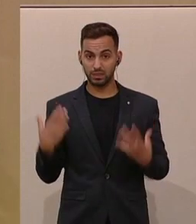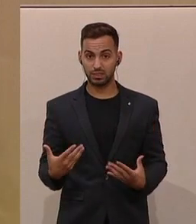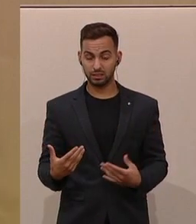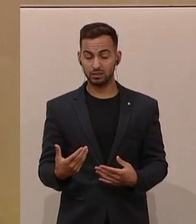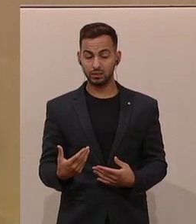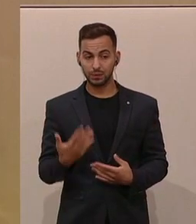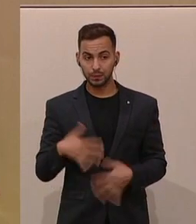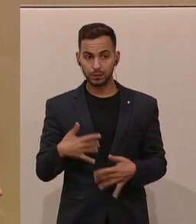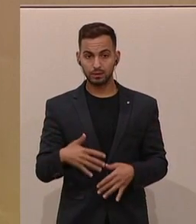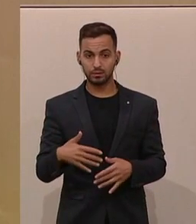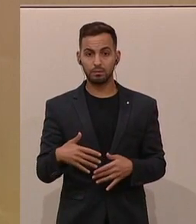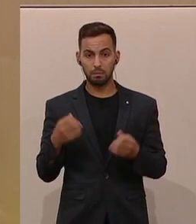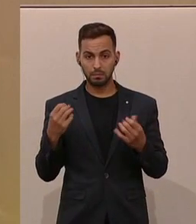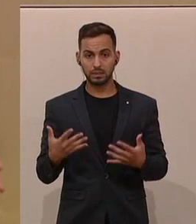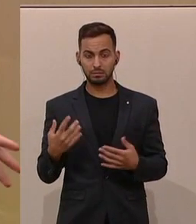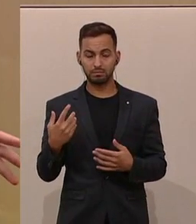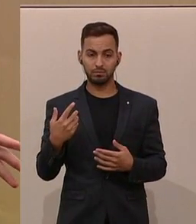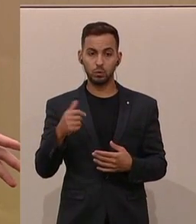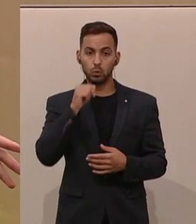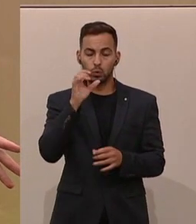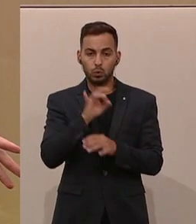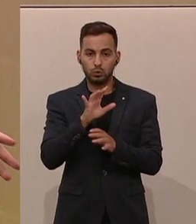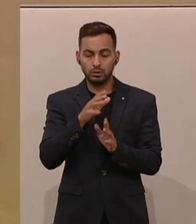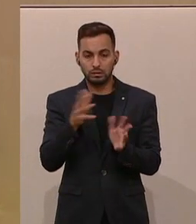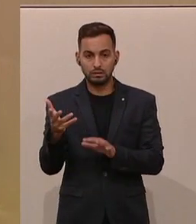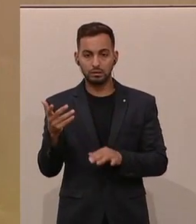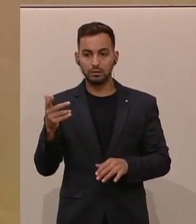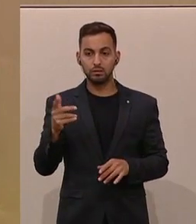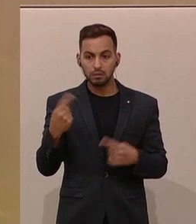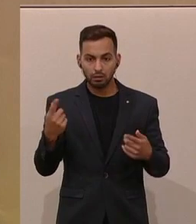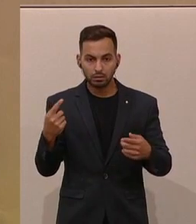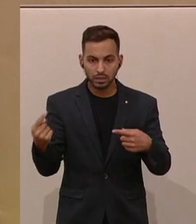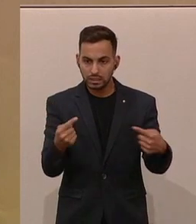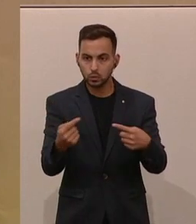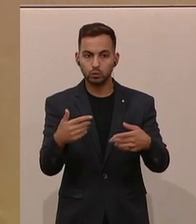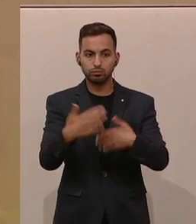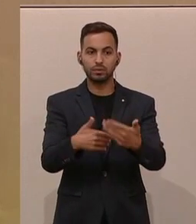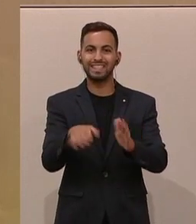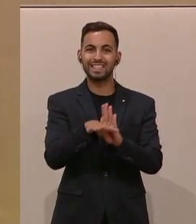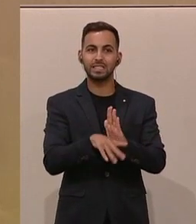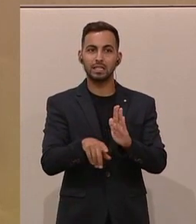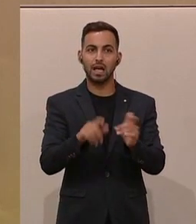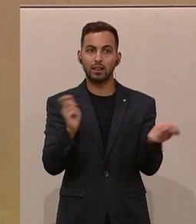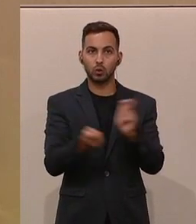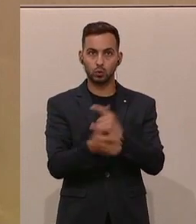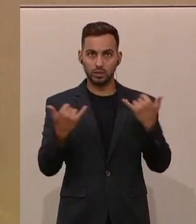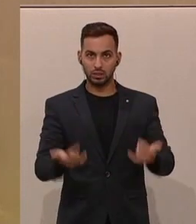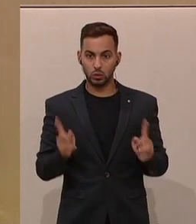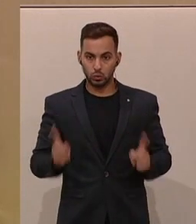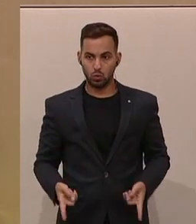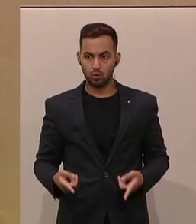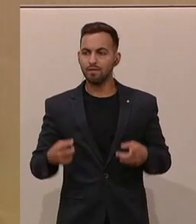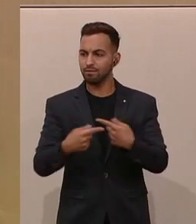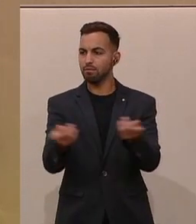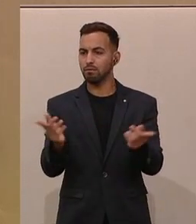darauffolgende umstrittene Urteil, das quasi Auslöser für die Diskussion war, die dieser Gesetzesänderung zugrunde liegt, das ist uns, glaube ich,